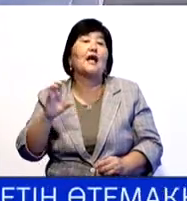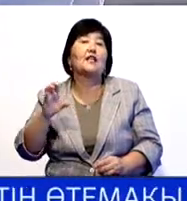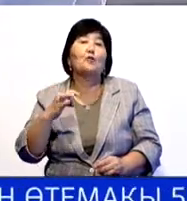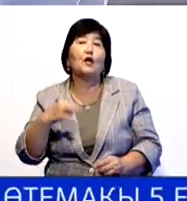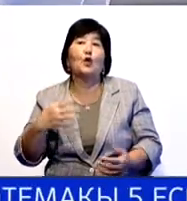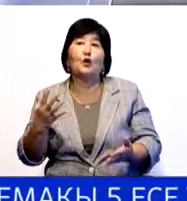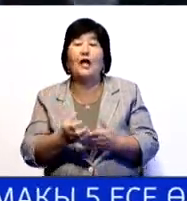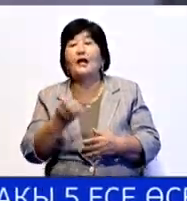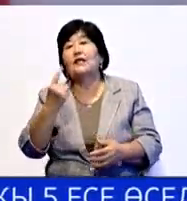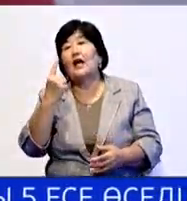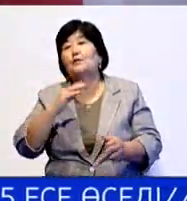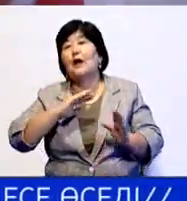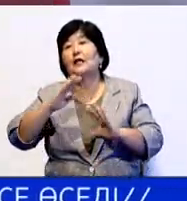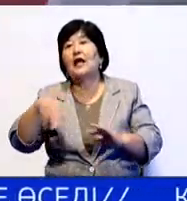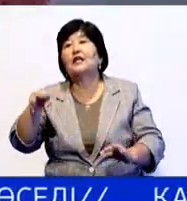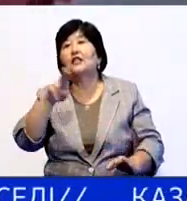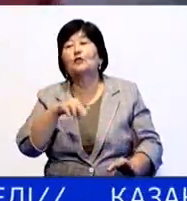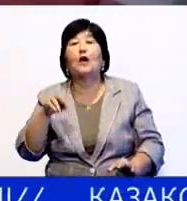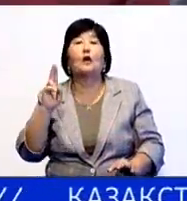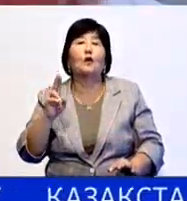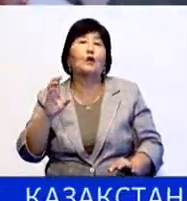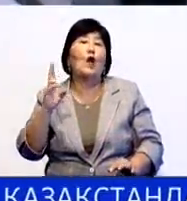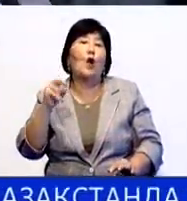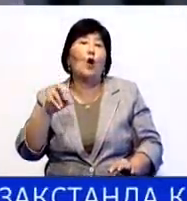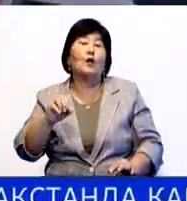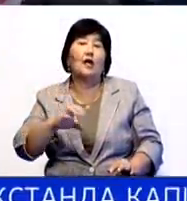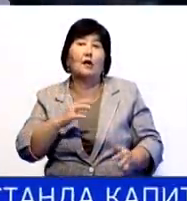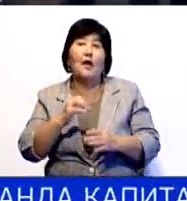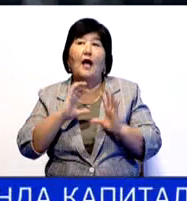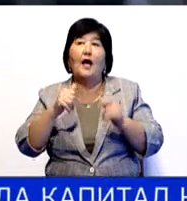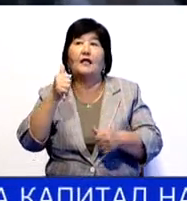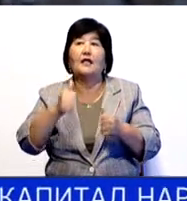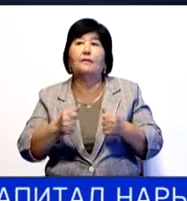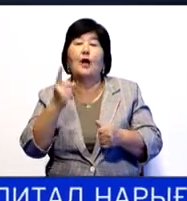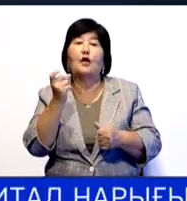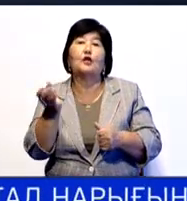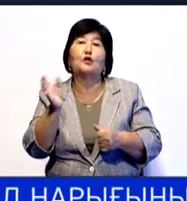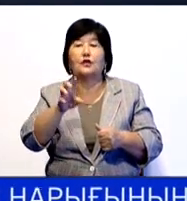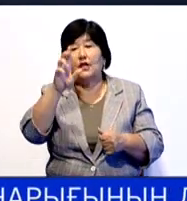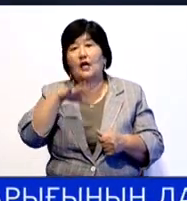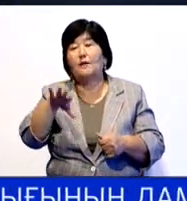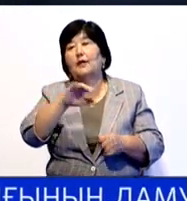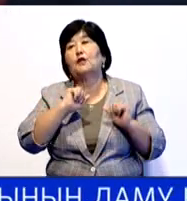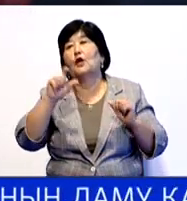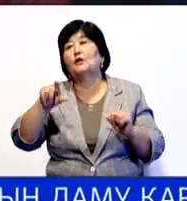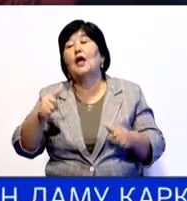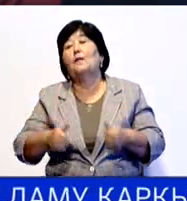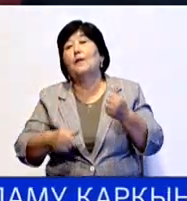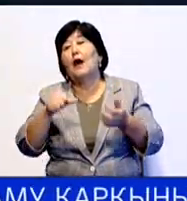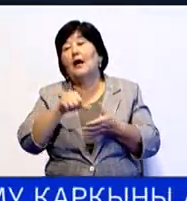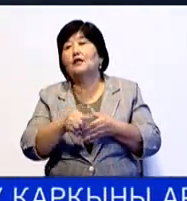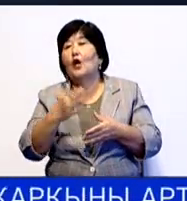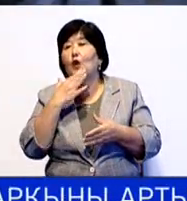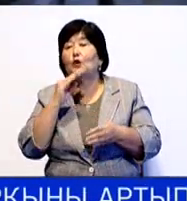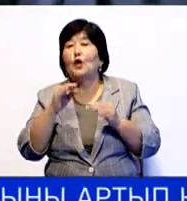салса, тағы бір таэквондошы Дінмұхаммед Толыбай қола медаль жеңіп алды. Әлем чемпионатына 100-ден астам мемлекеттен келген спортшылар бақ сынады. Ұлттық